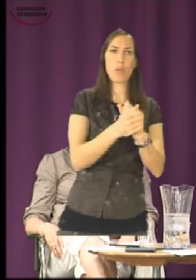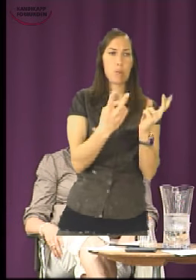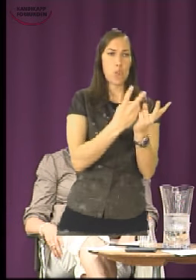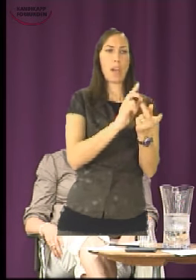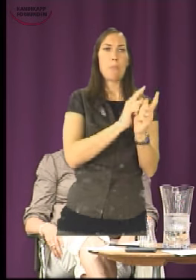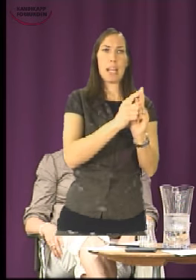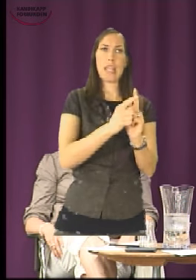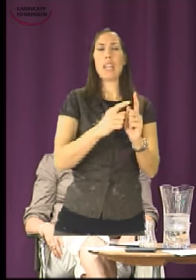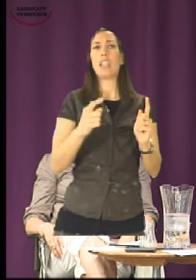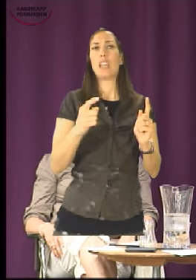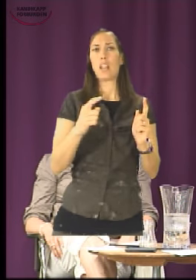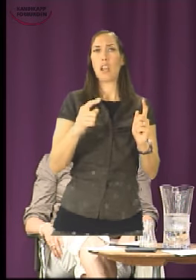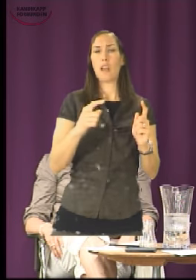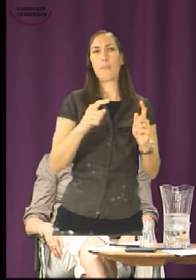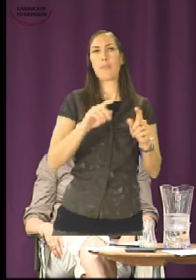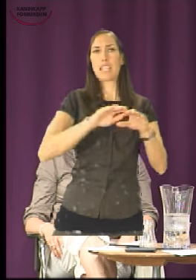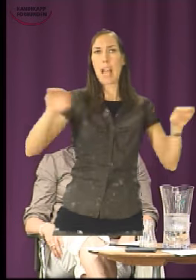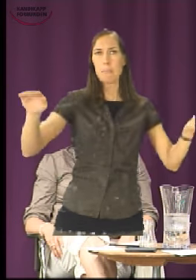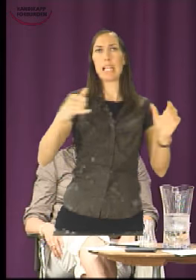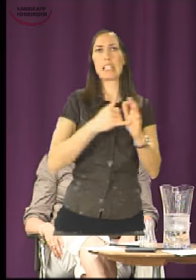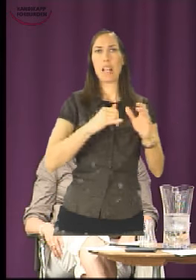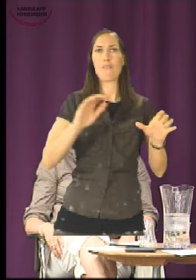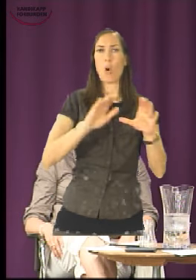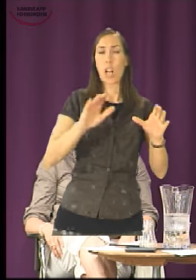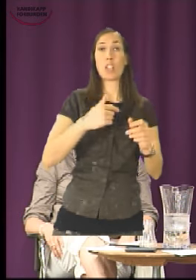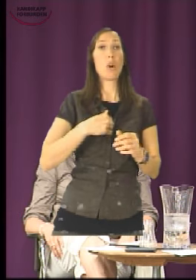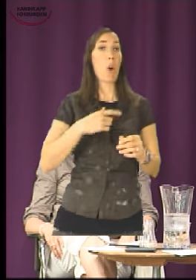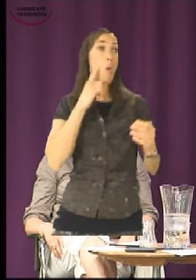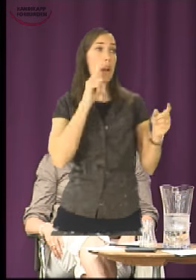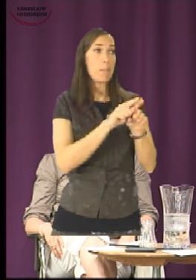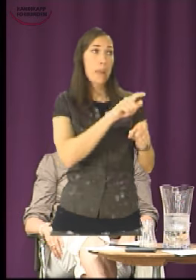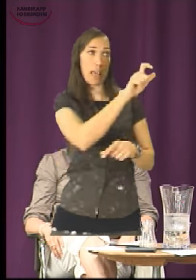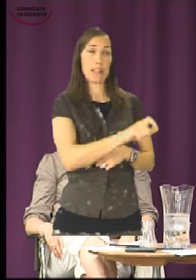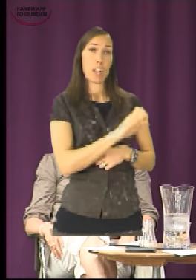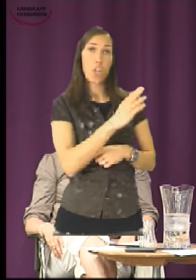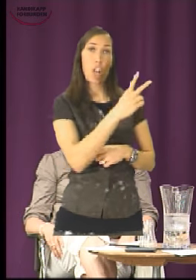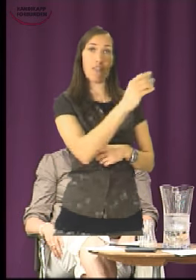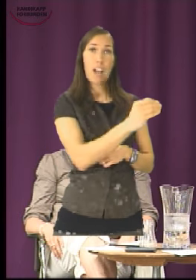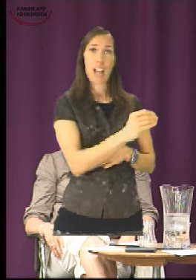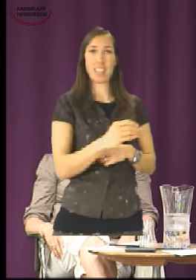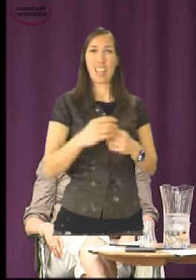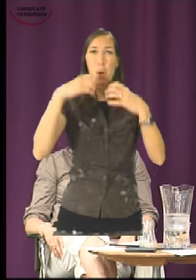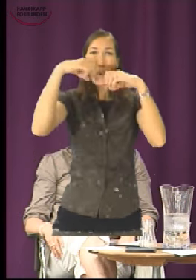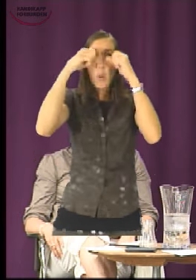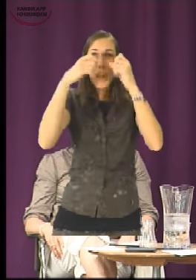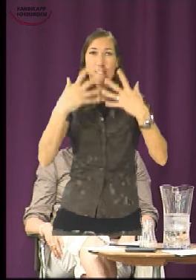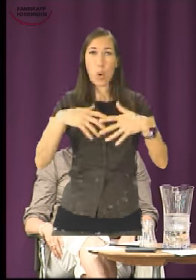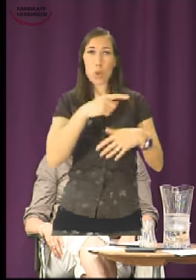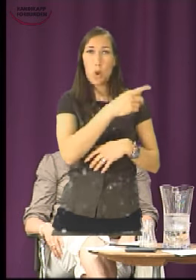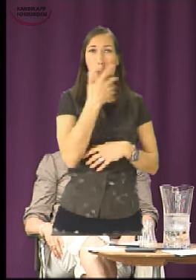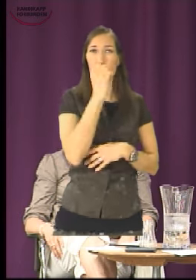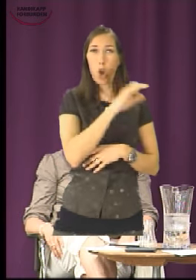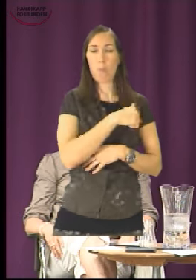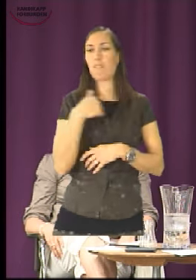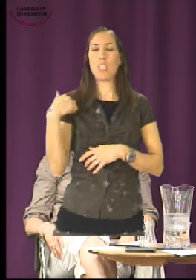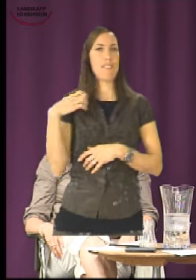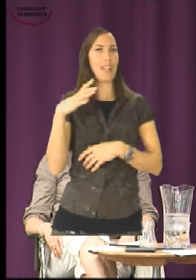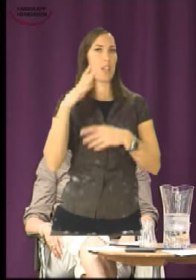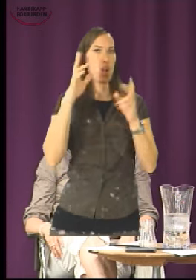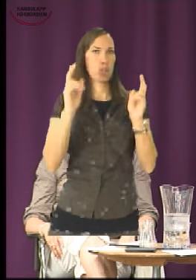vi att det är viktigt. Jag håller till viss del med dig, Ylva, om att vara den här Google-funktionen. Den har vi tagit avstånd för, och det tror vi inte